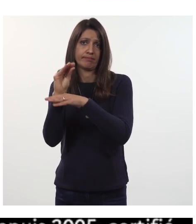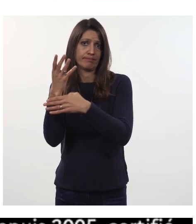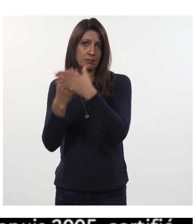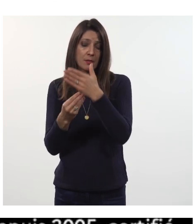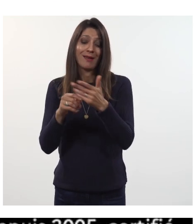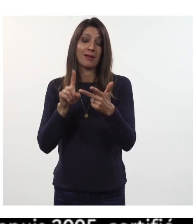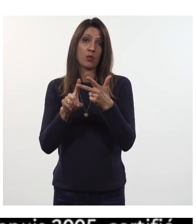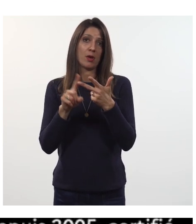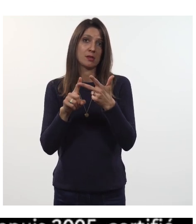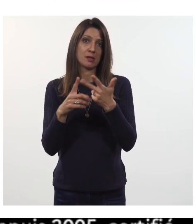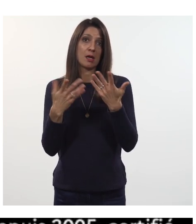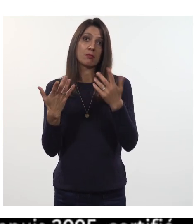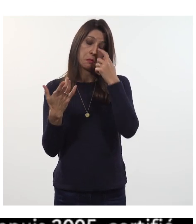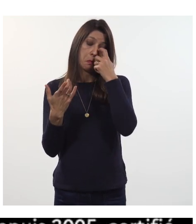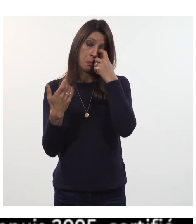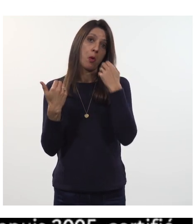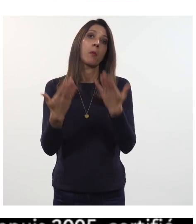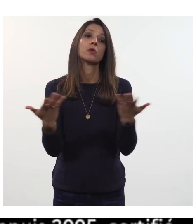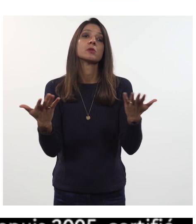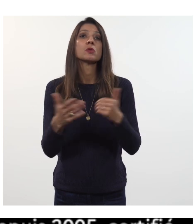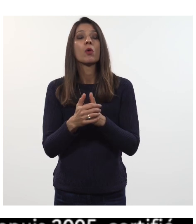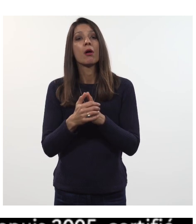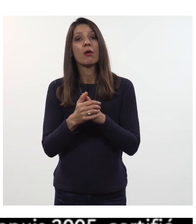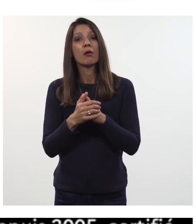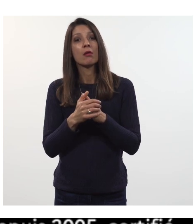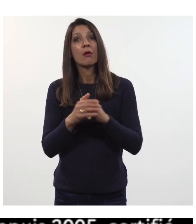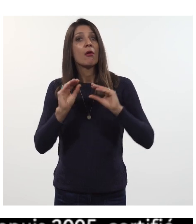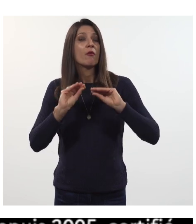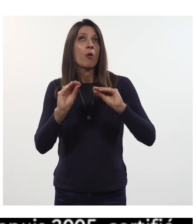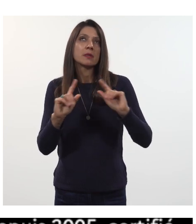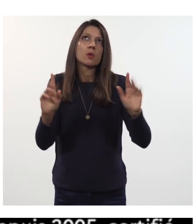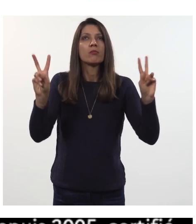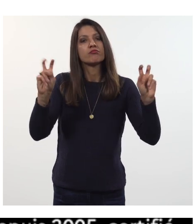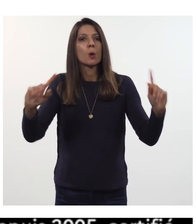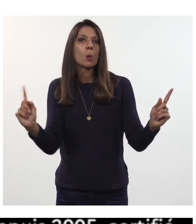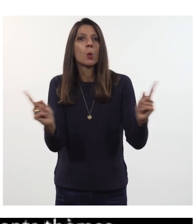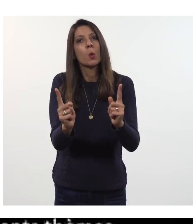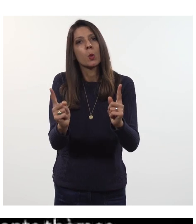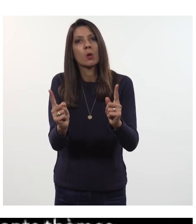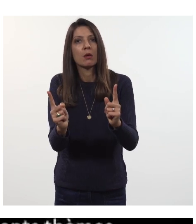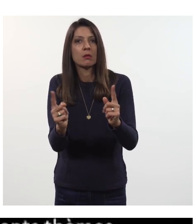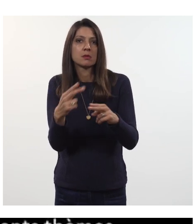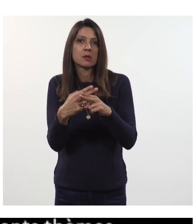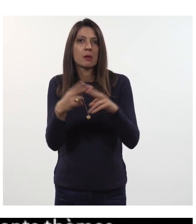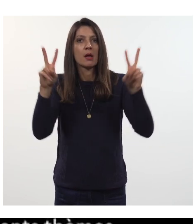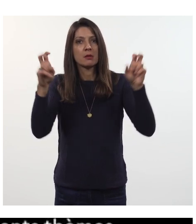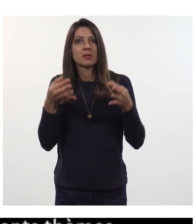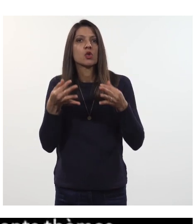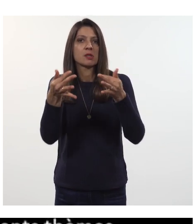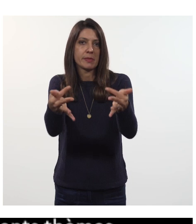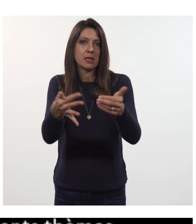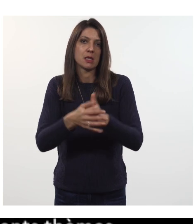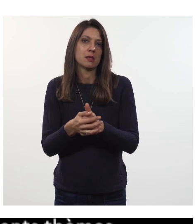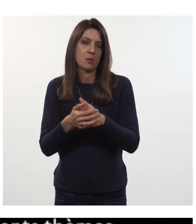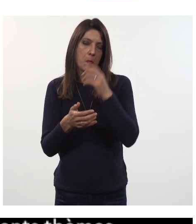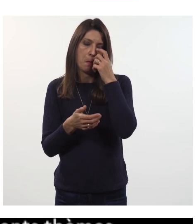en plus ces formations déclinées sous forme de temps plus court qu'on a nommé sensibilisation. Ça